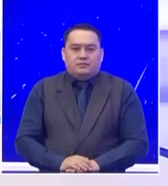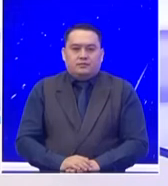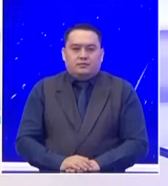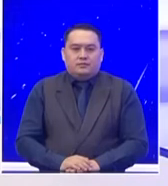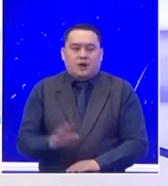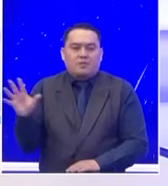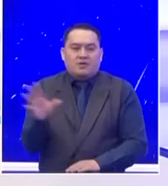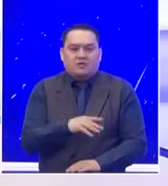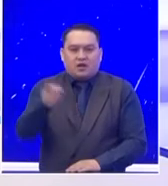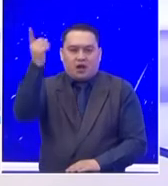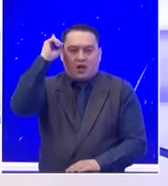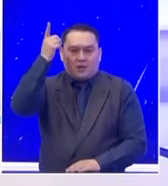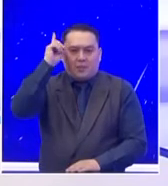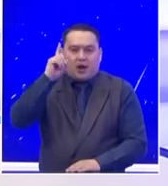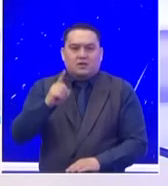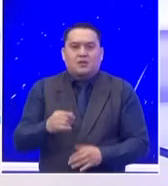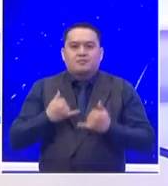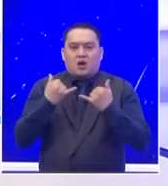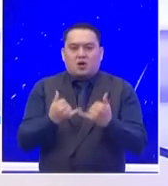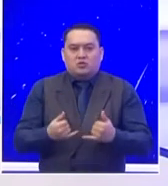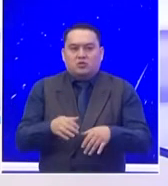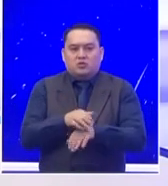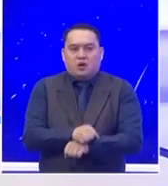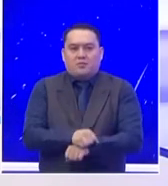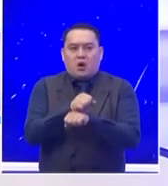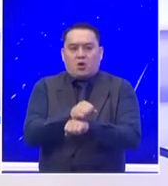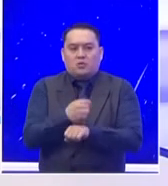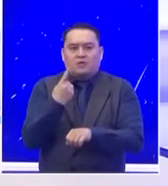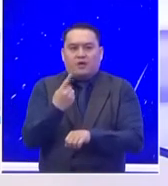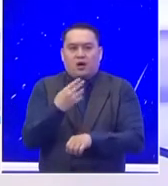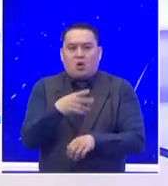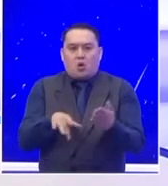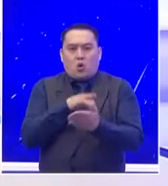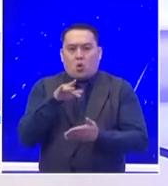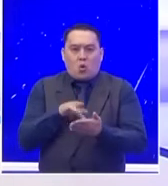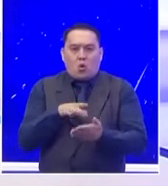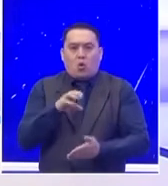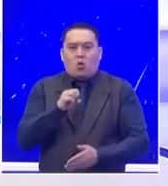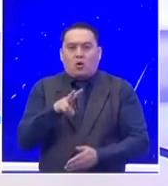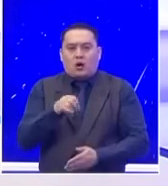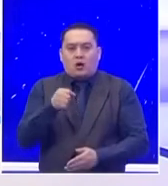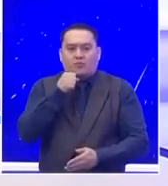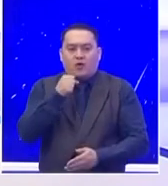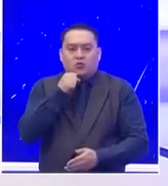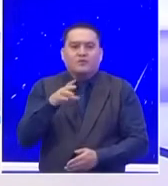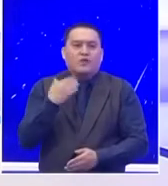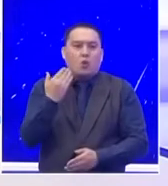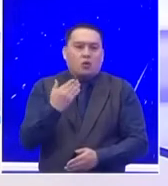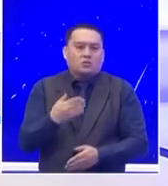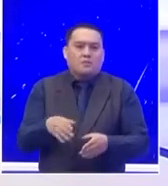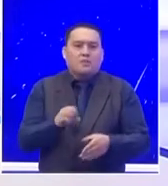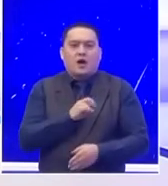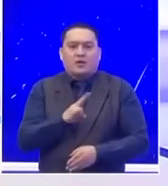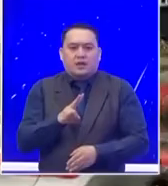По всей Германии прошли панихиды по жертвам нападения на две кальяны в городе Ханау, недалеко от Франкфурта на